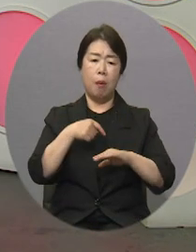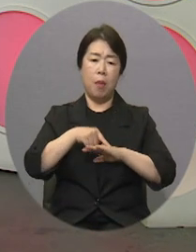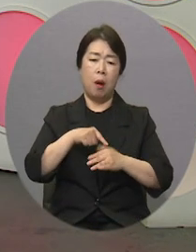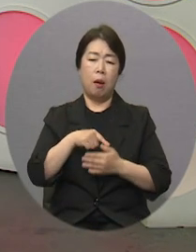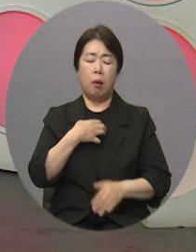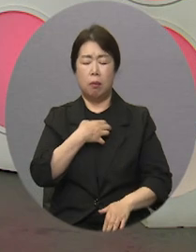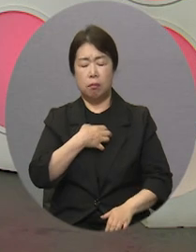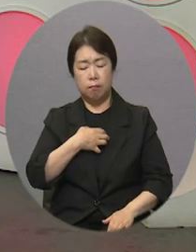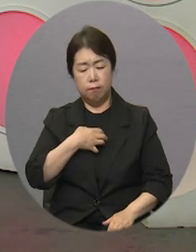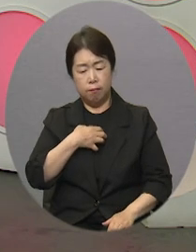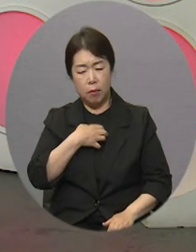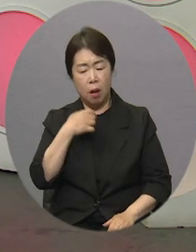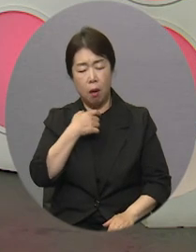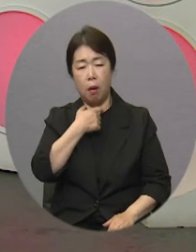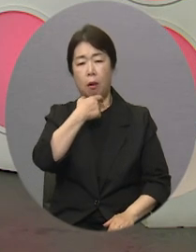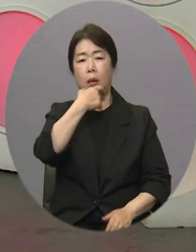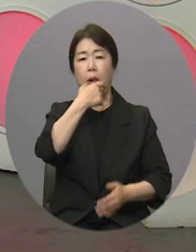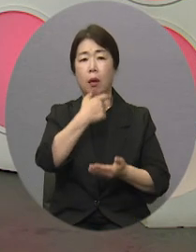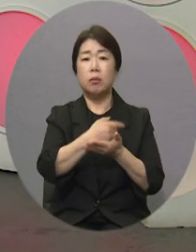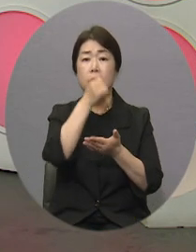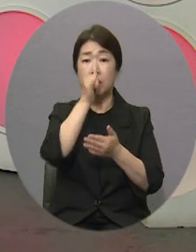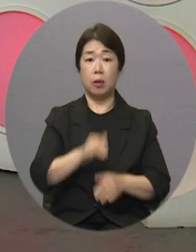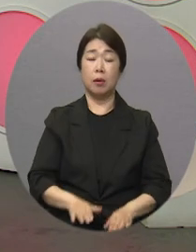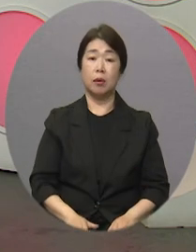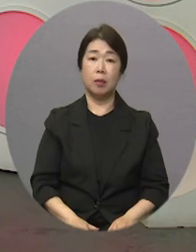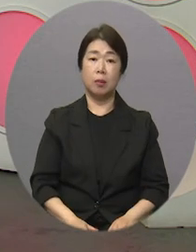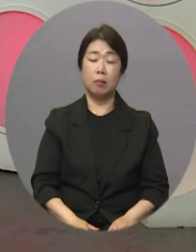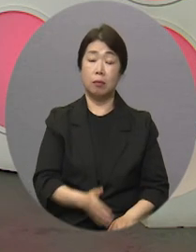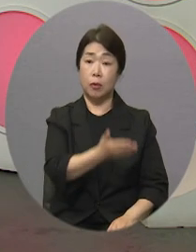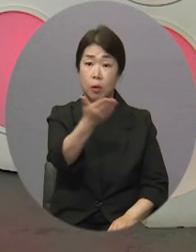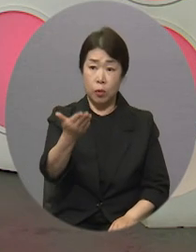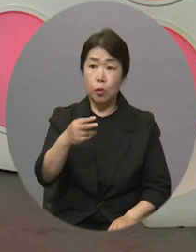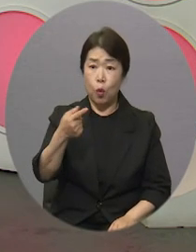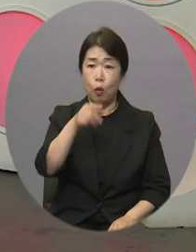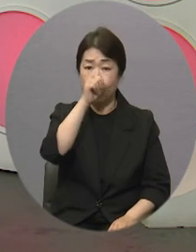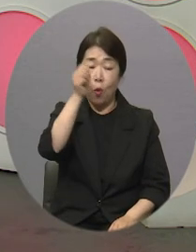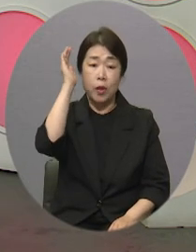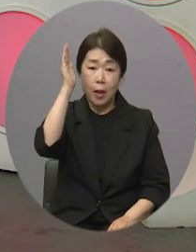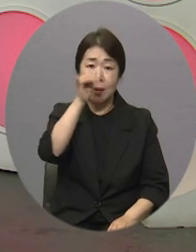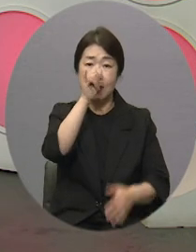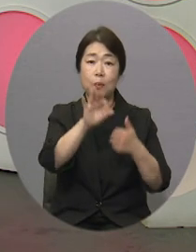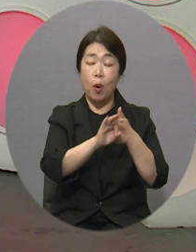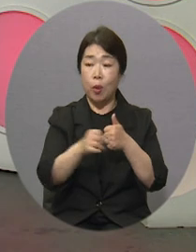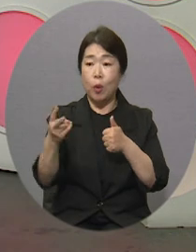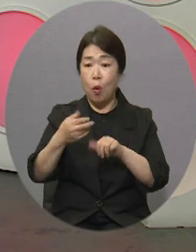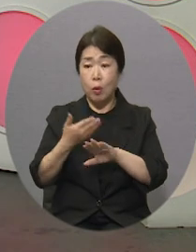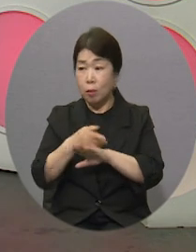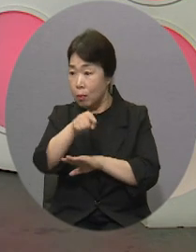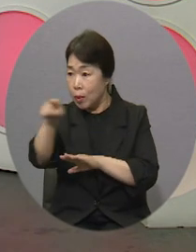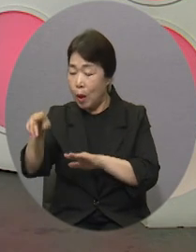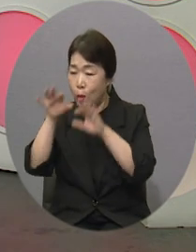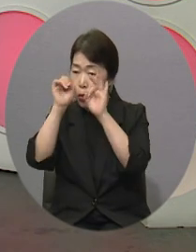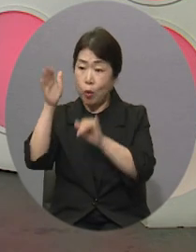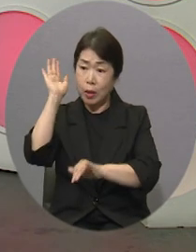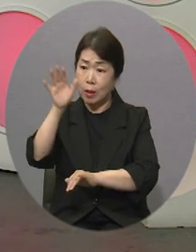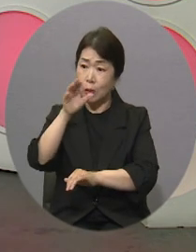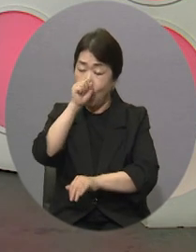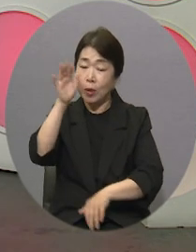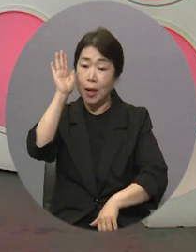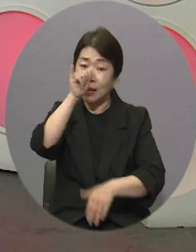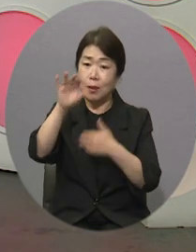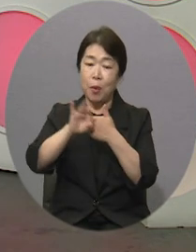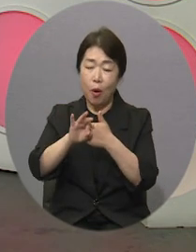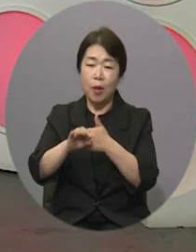찬한 네. 감동이 밀려옵니다. 우리 시청자 여러분들도요, 이렇게 좋은 사연이 있으시거나 주변에 좋은 이야기들이 있으시면 제